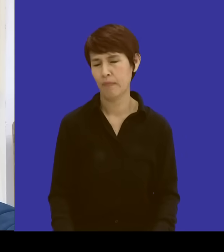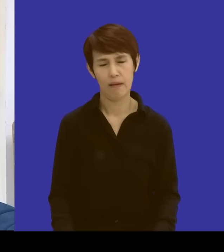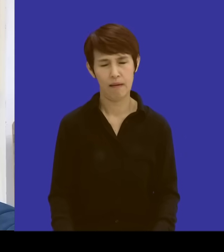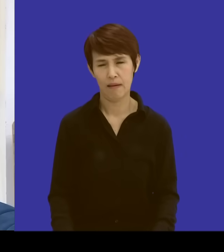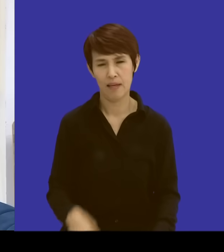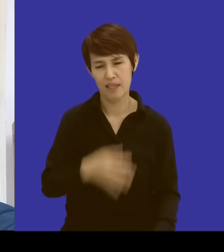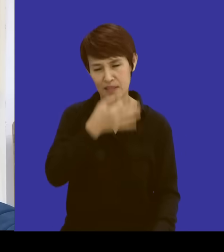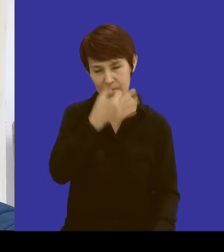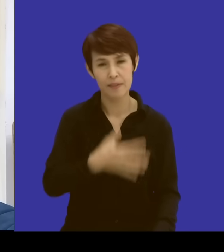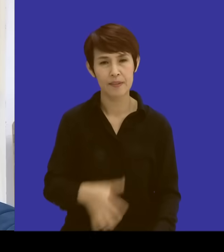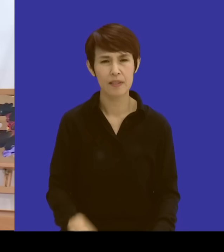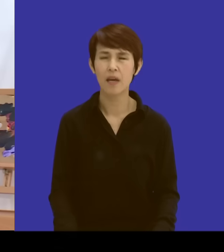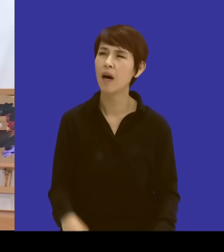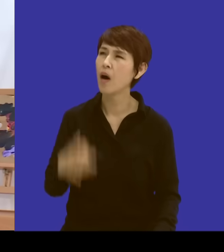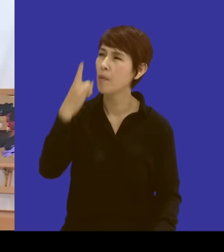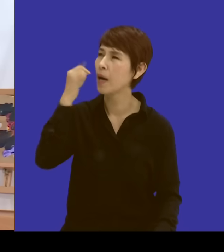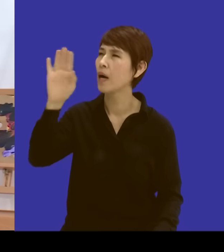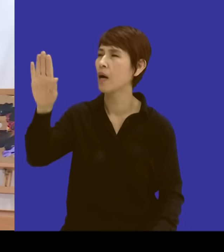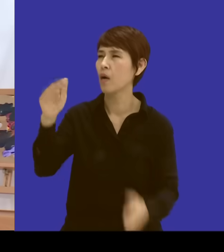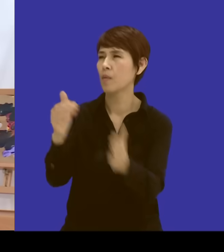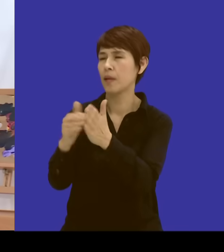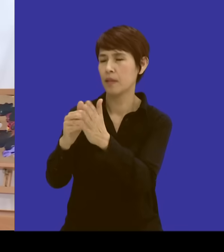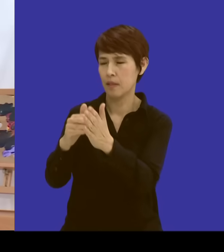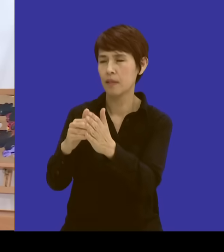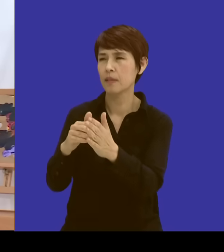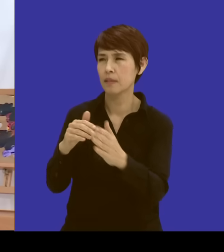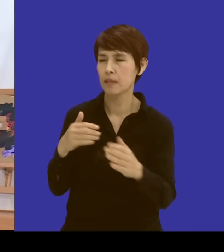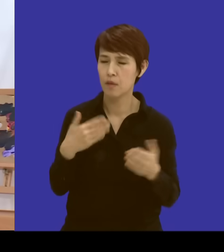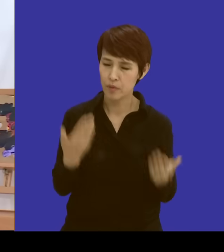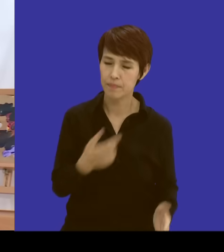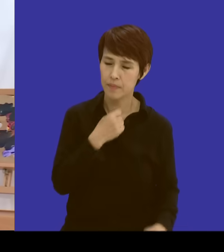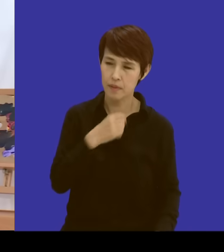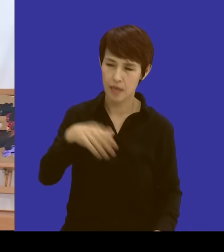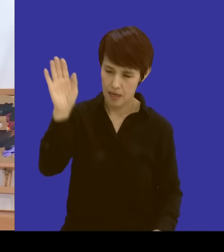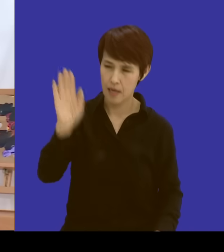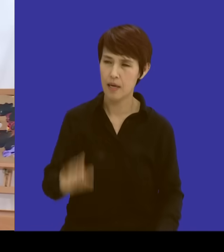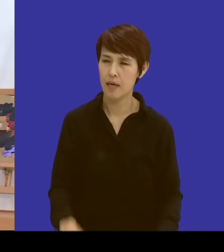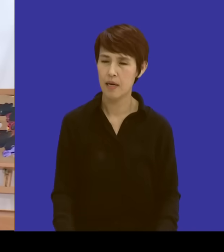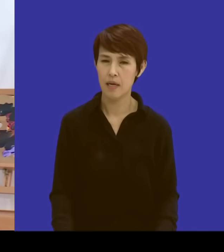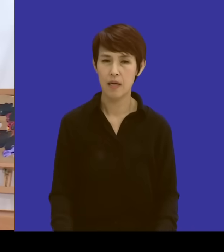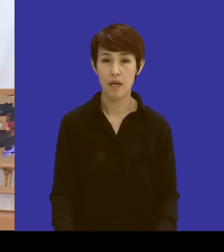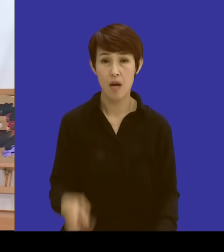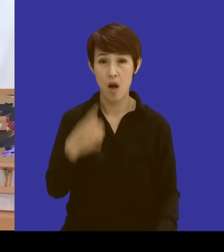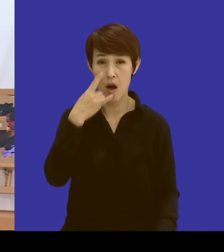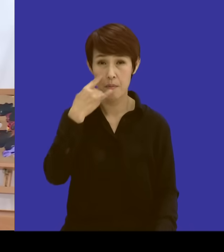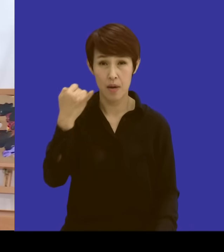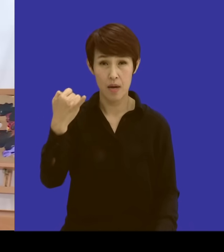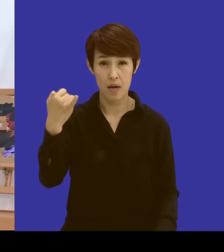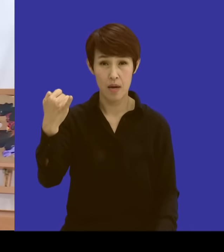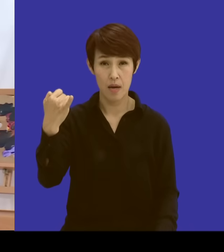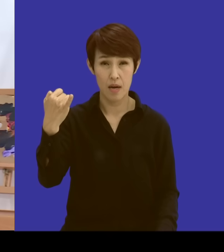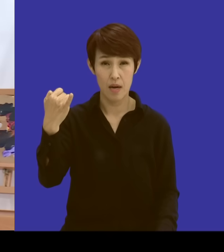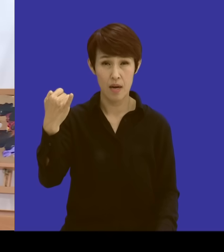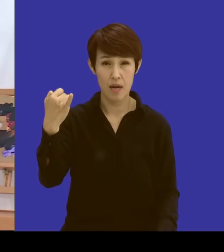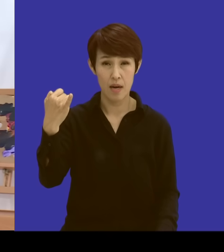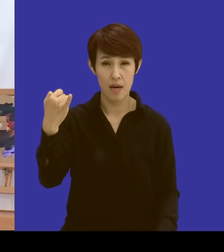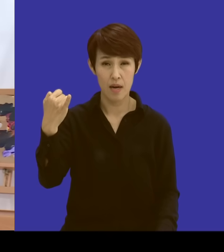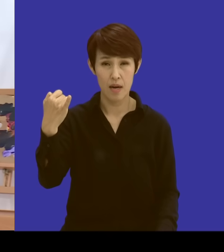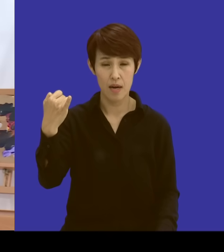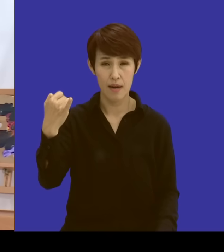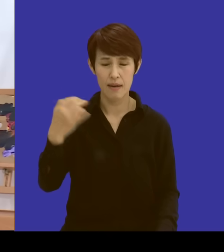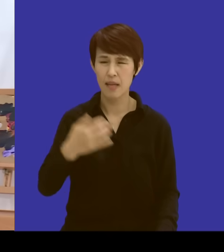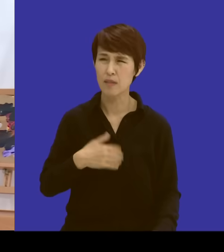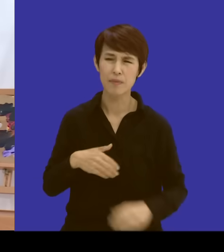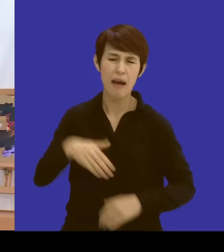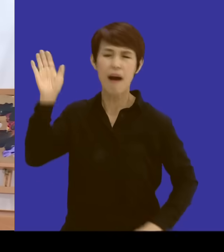듣기가 힘들었죠. 그러니까 엄마 내가 좀 쉬어야 되니까 나가 달라고 예. 침대에 누워 있는데 엄마가 제가 이제 좀